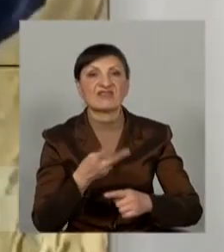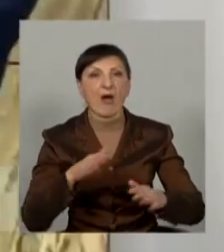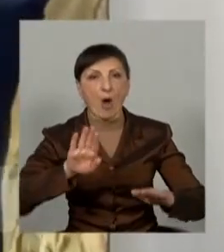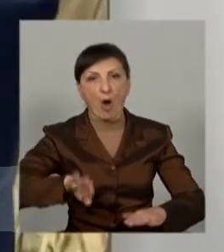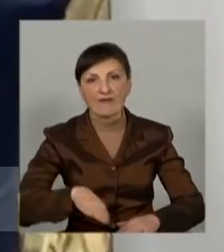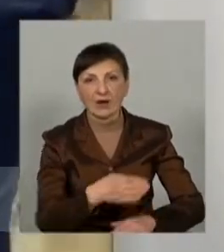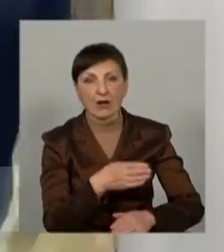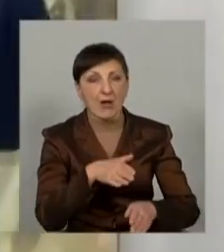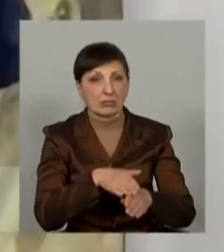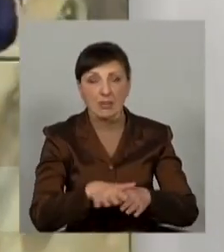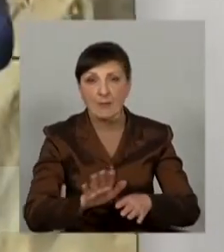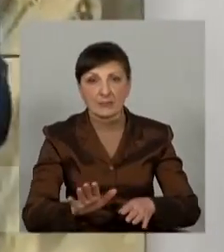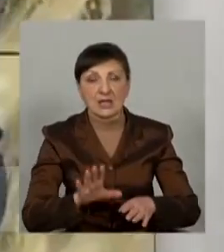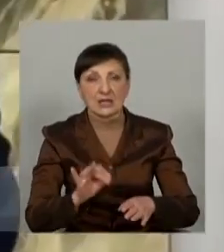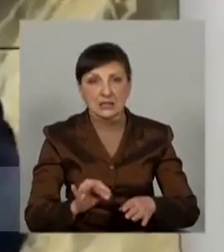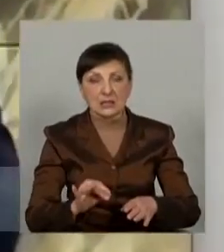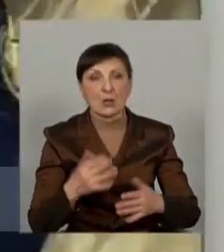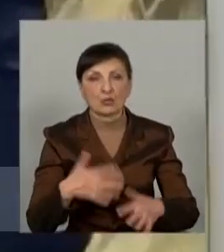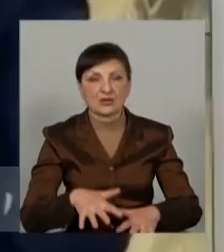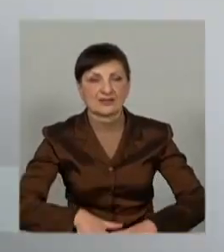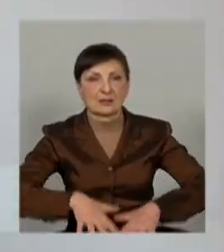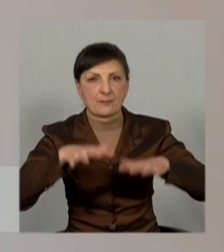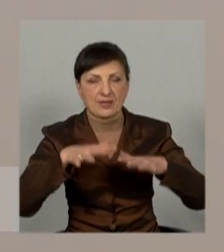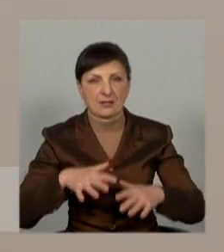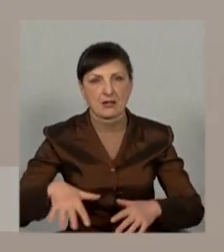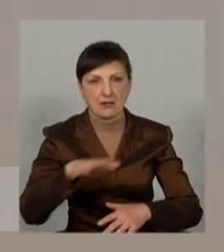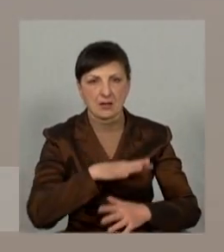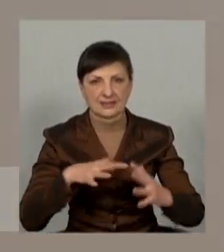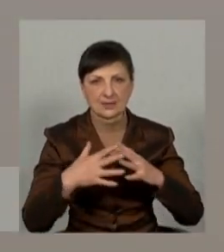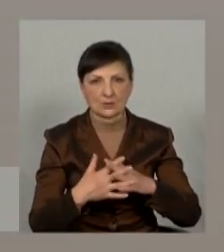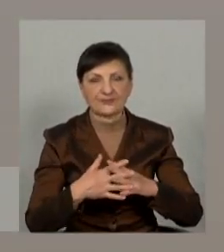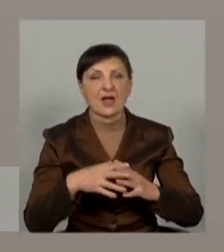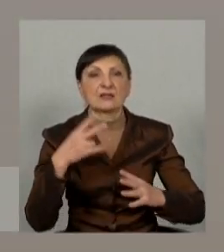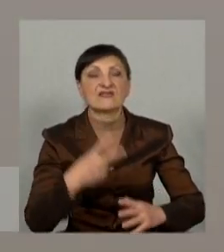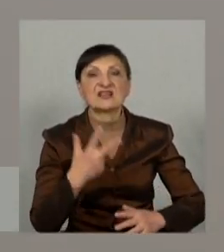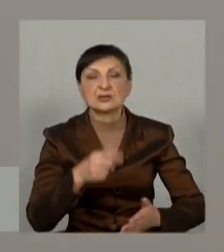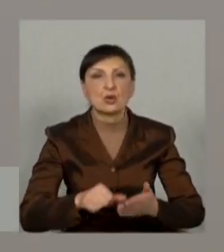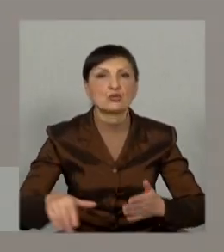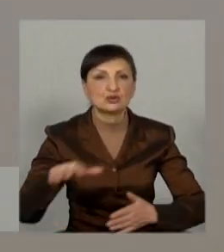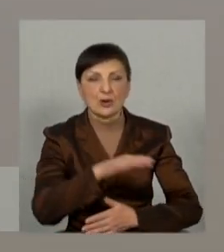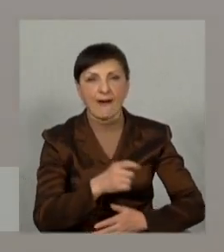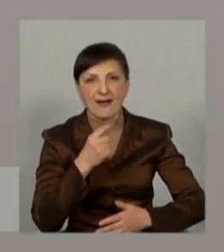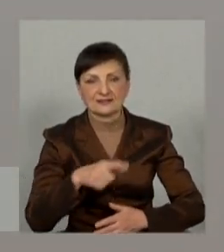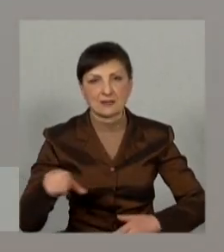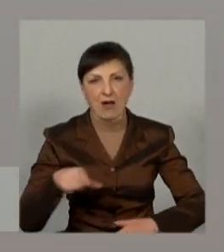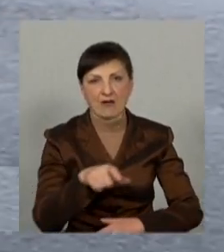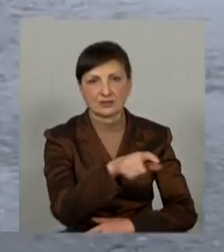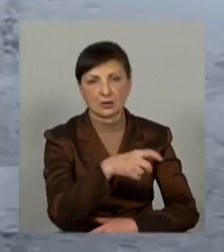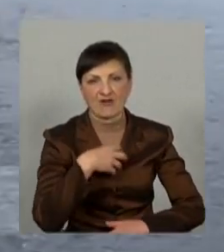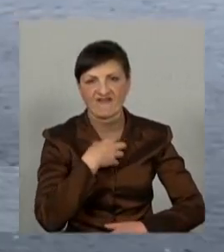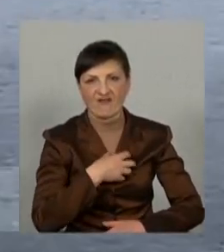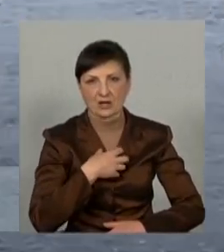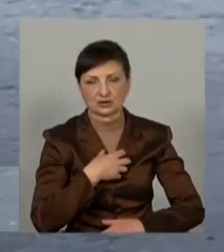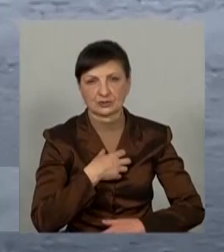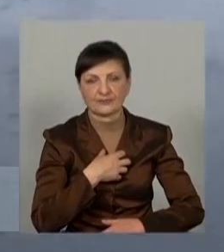не поместилась в канал и затопила населенный пункт. Под воду ушли 23 участка и 11 автодорог областного значения.